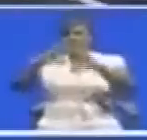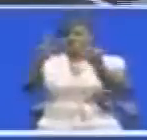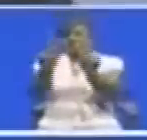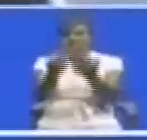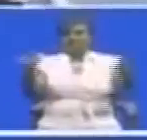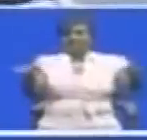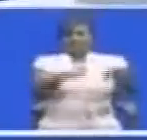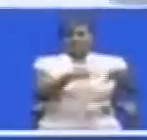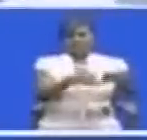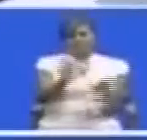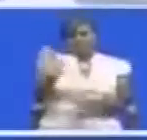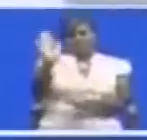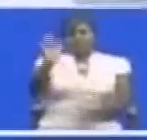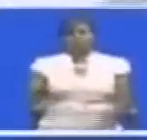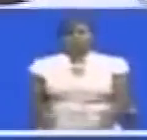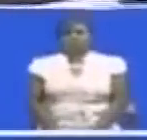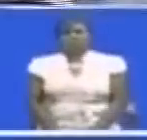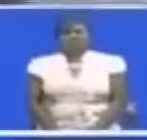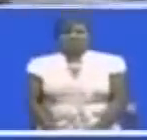yake.